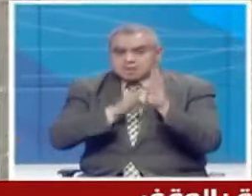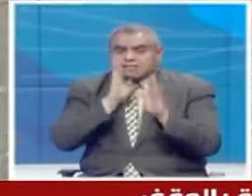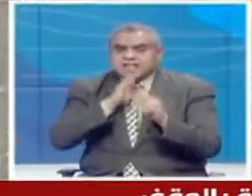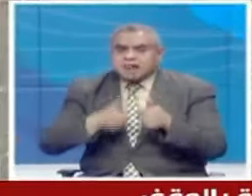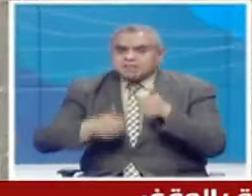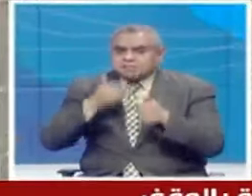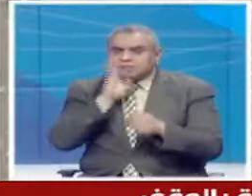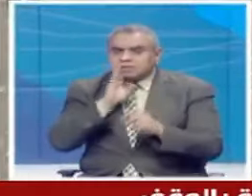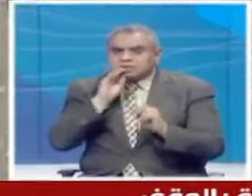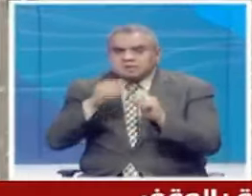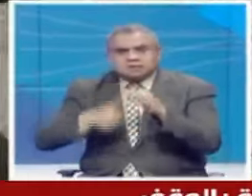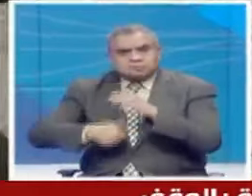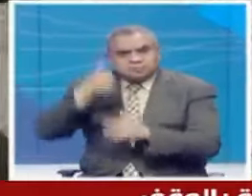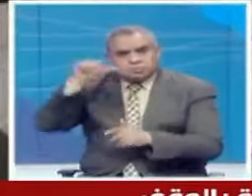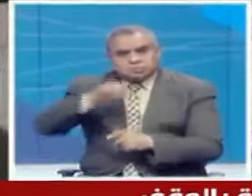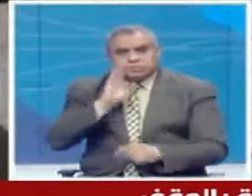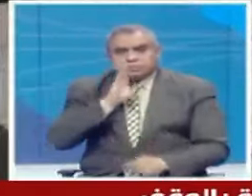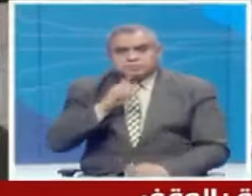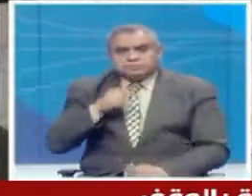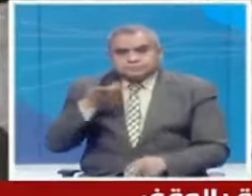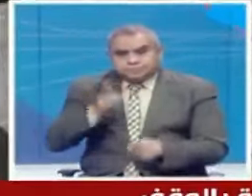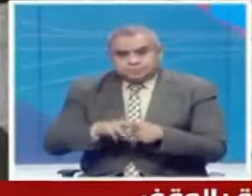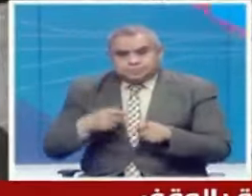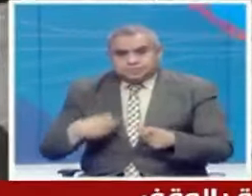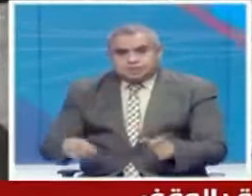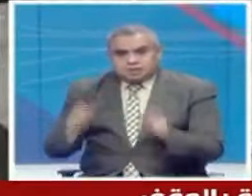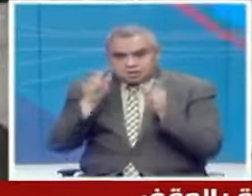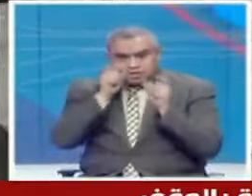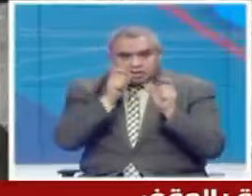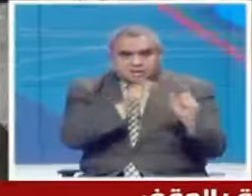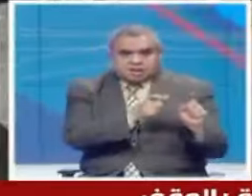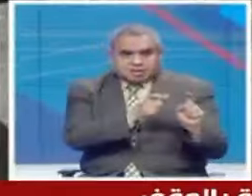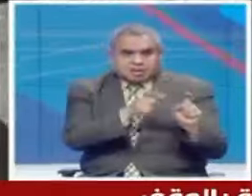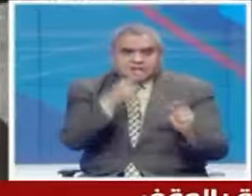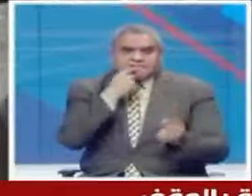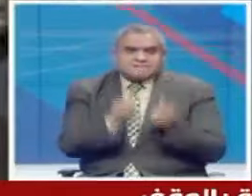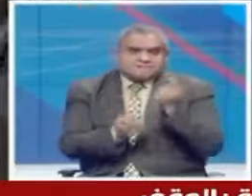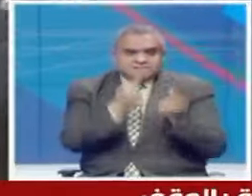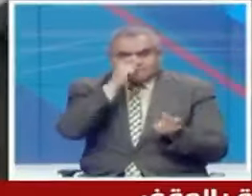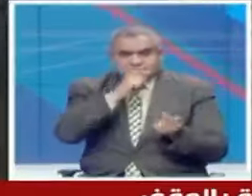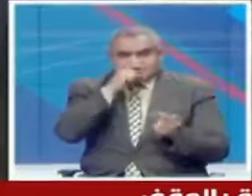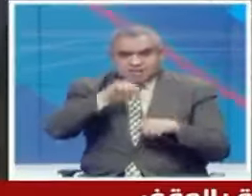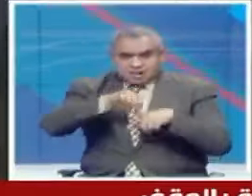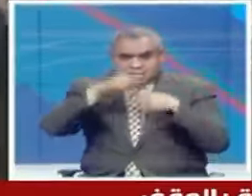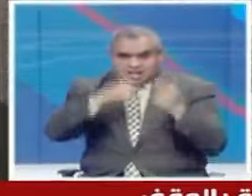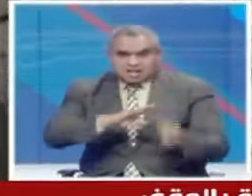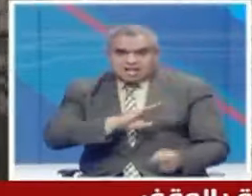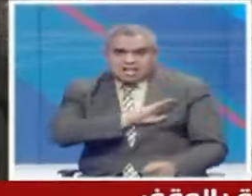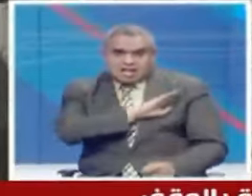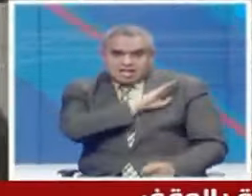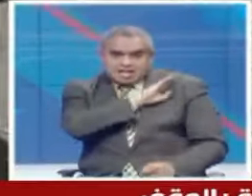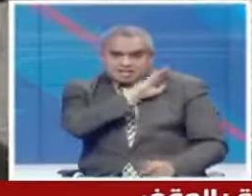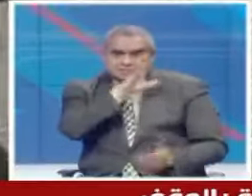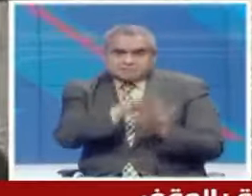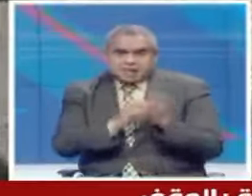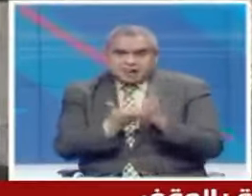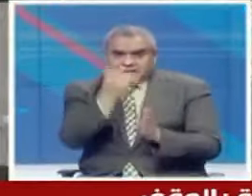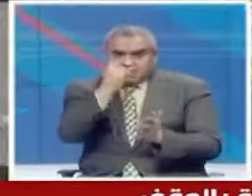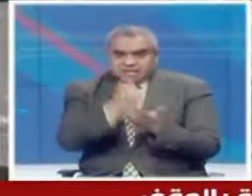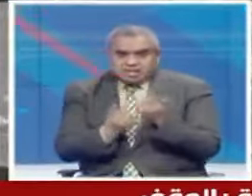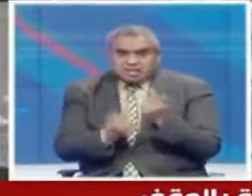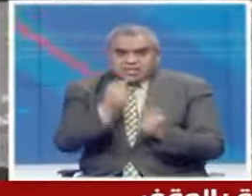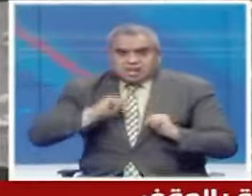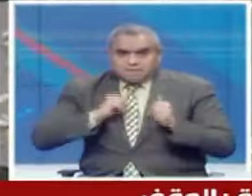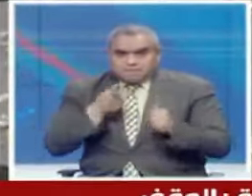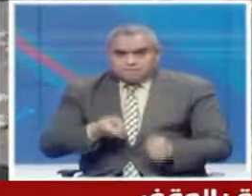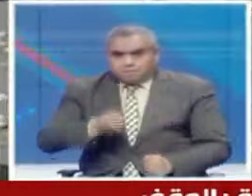دي عملت معاه ايه. الاهتمام المزارع الاسماعيلاوي انه يكون موجود ومبادره ازرع موجوده معاه في